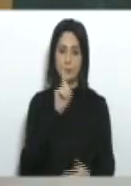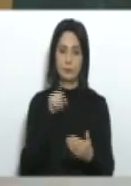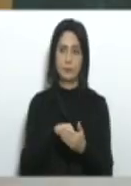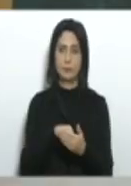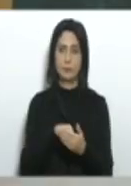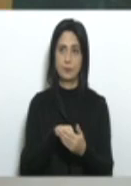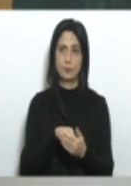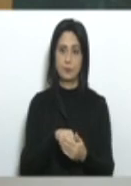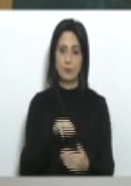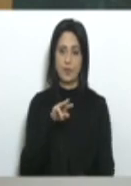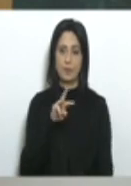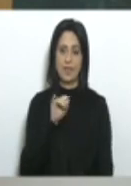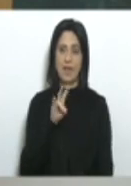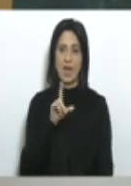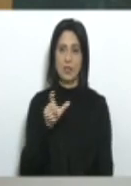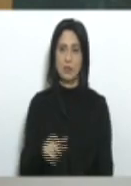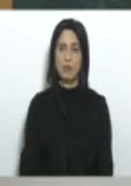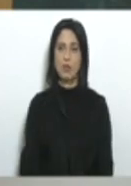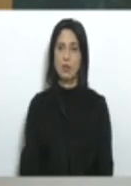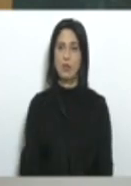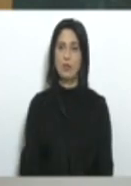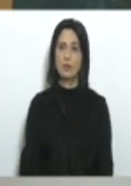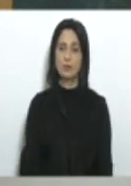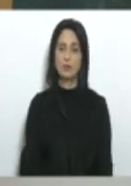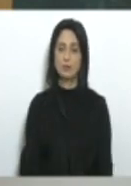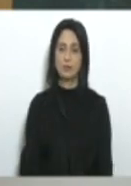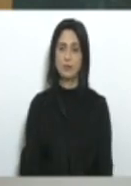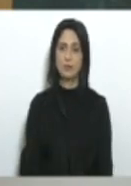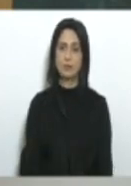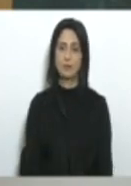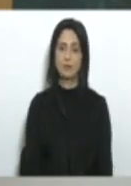ბატონი მომკამდინარეთზე. მადლობა ბატონო ირაკი. ბუნებრივია ეს